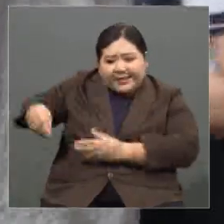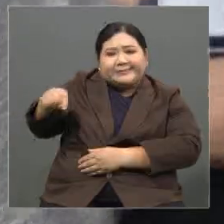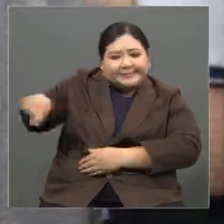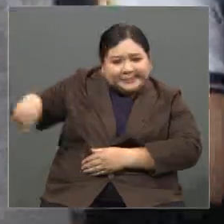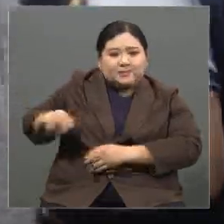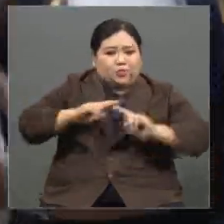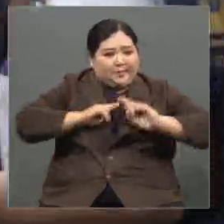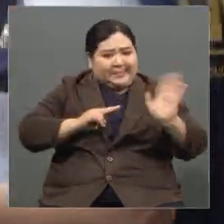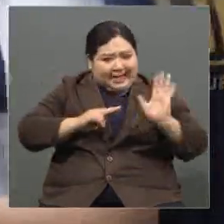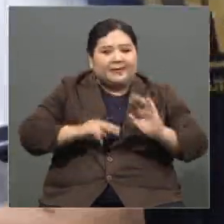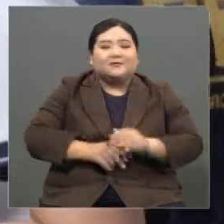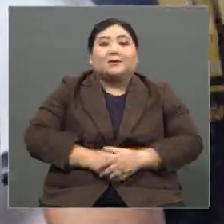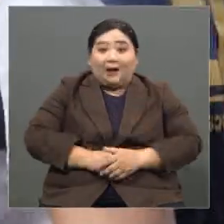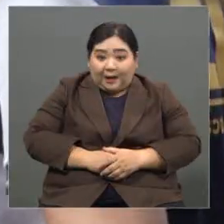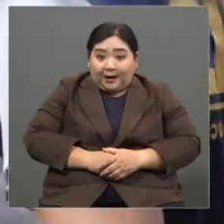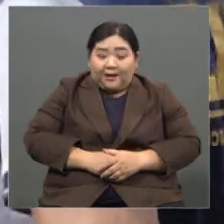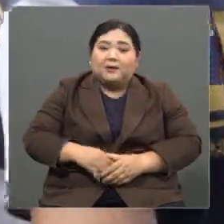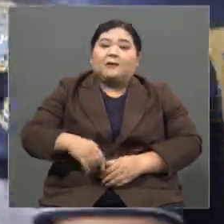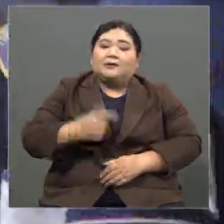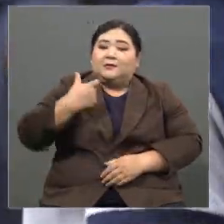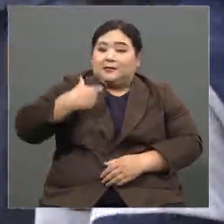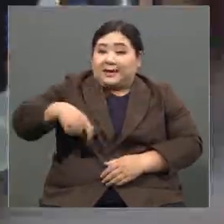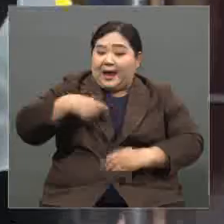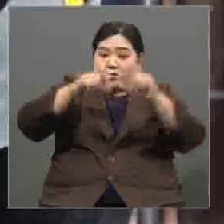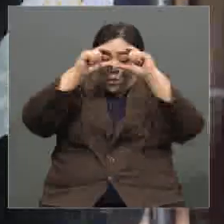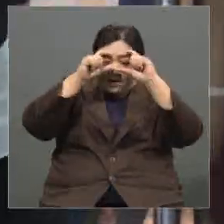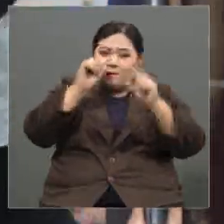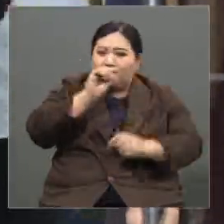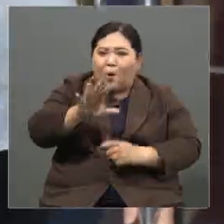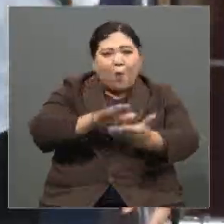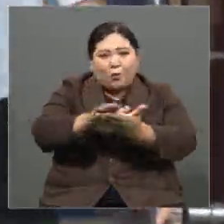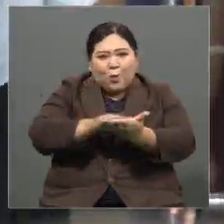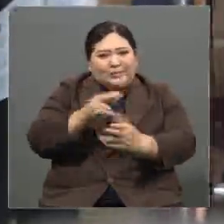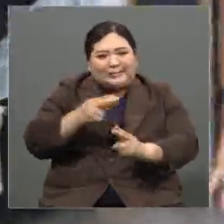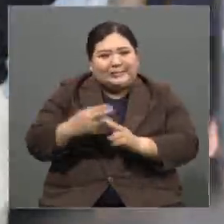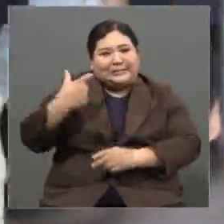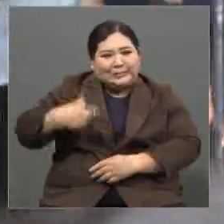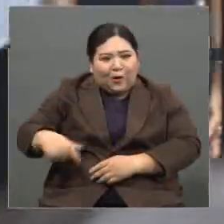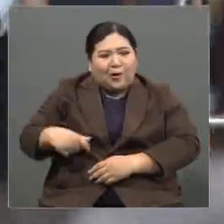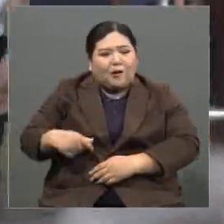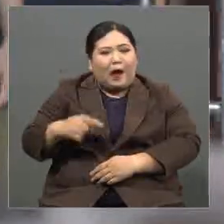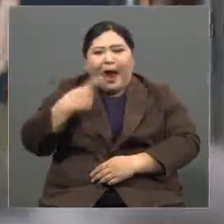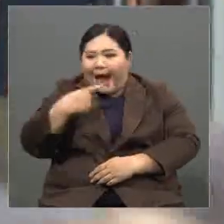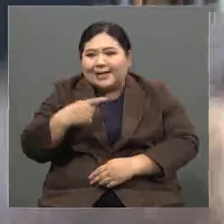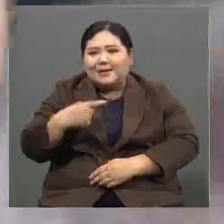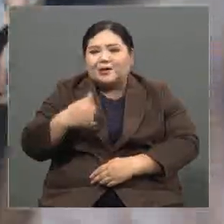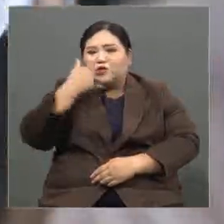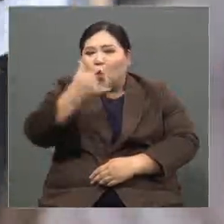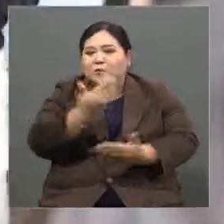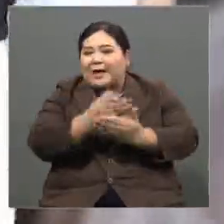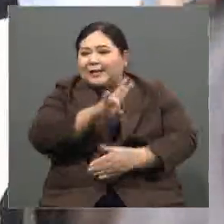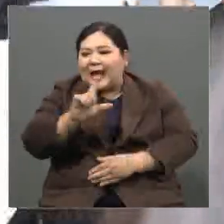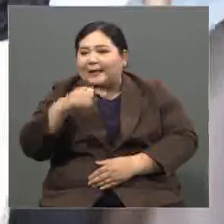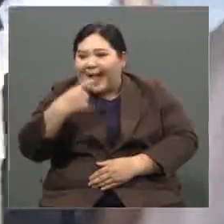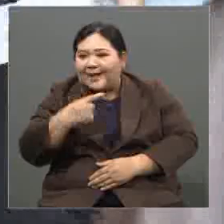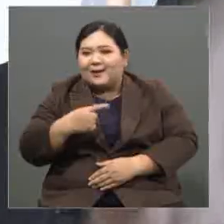ว่าทนายของบอส PAเนี่ยให้สัมภาษณ์กับผู้สึข่าวว่าการที่ยังไม่ได้ระบุชื่อว่าเป็นใครแต่ทนายตเต่าออกมาเขียนตอบโต้เนี่ยมันเหมือนเป็นการ